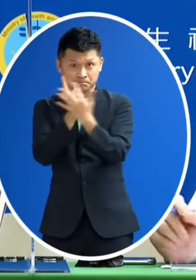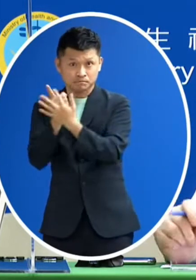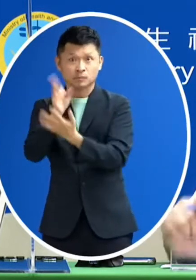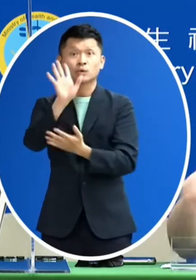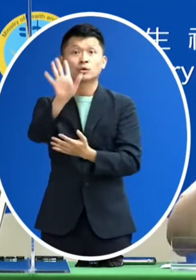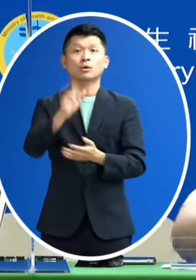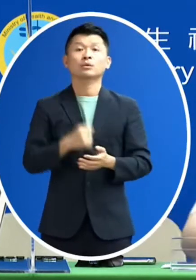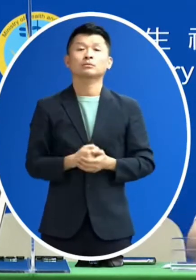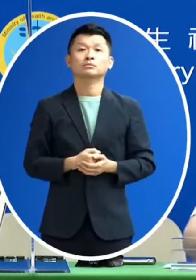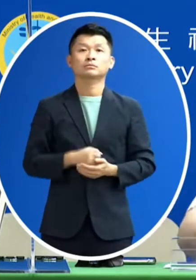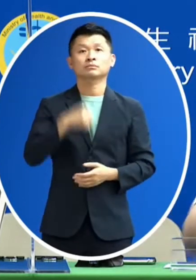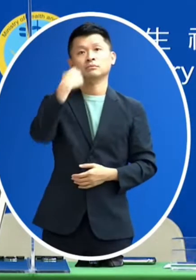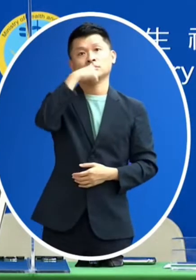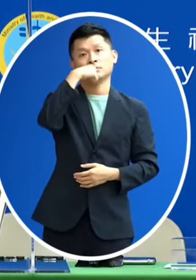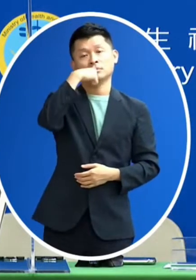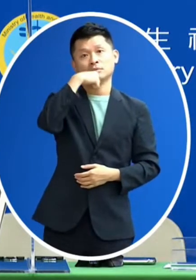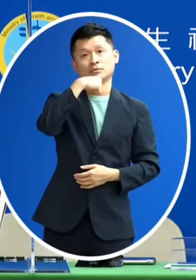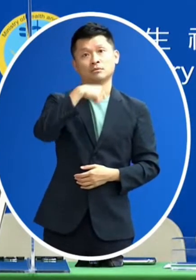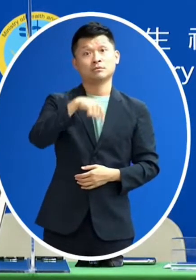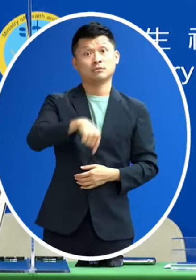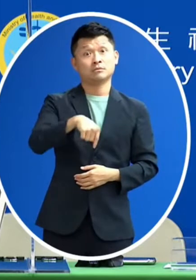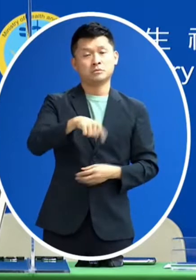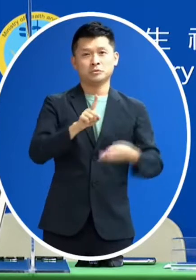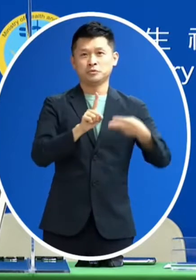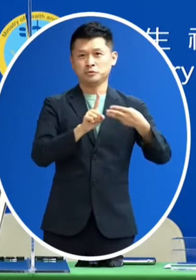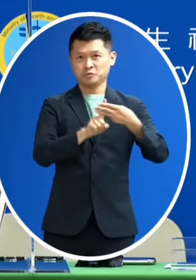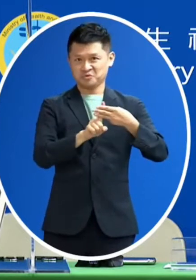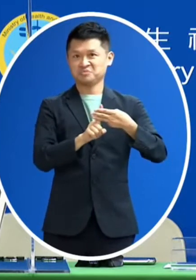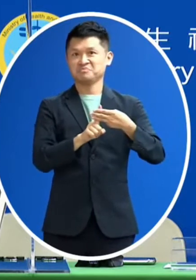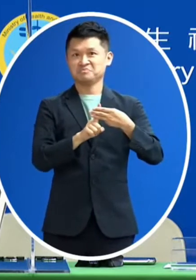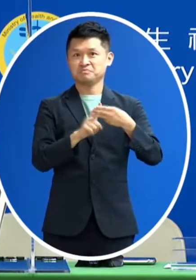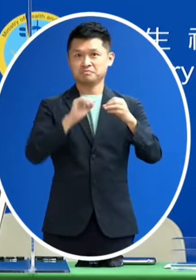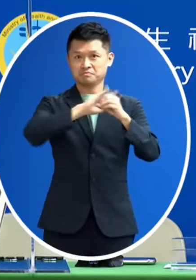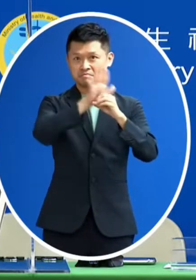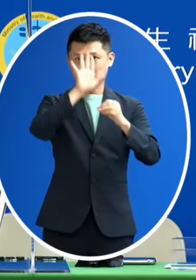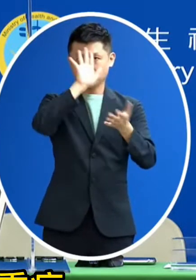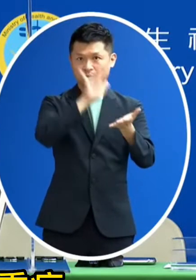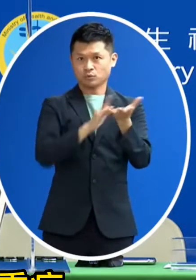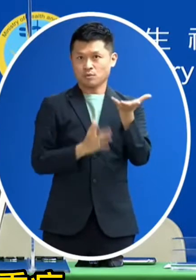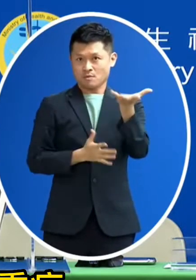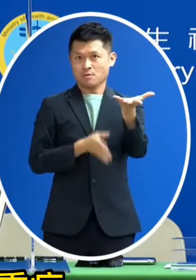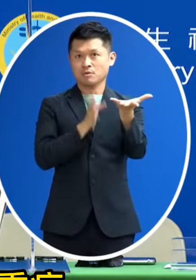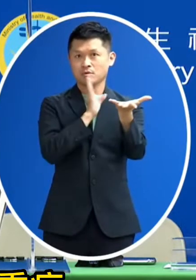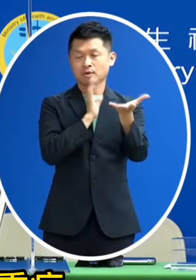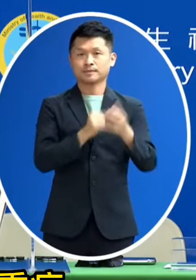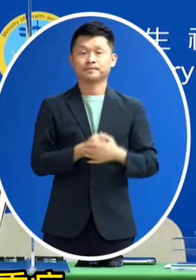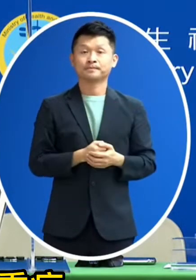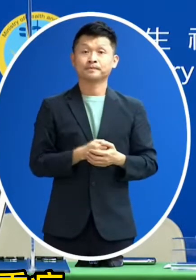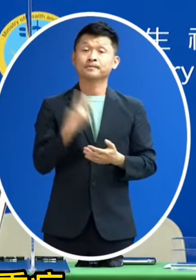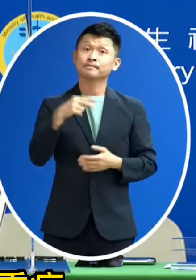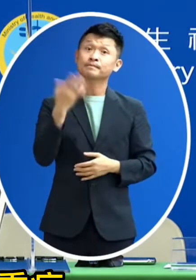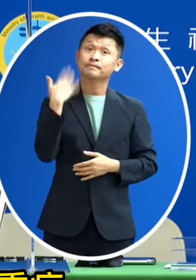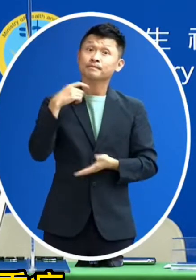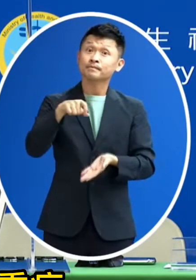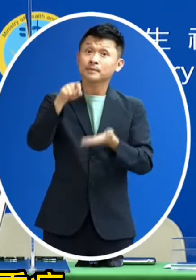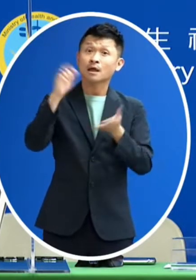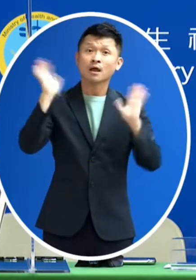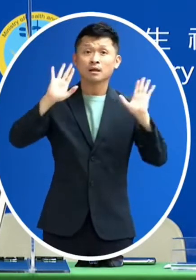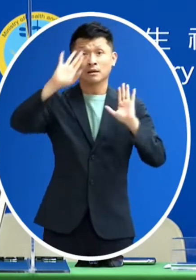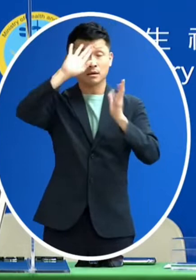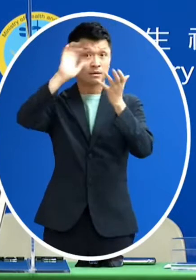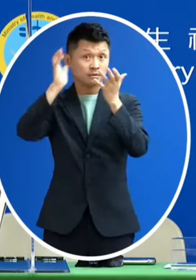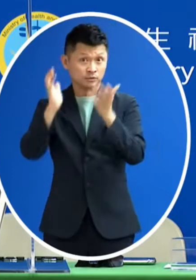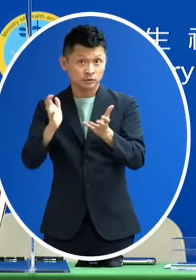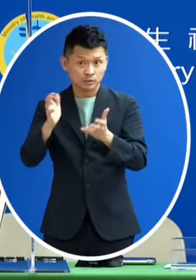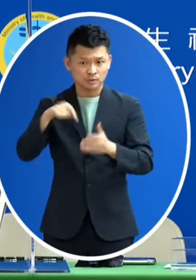来讲确实是我们国内本土的这个主流的病毒株那包括说我们先前有提过说儿童的重症，我们